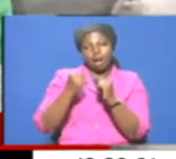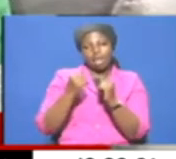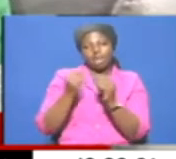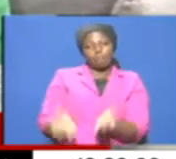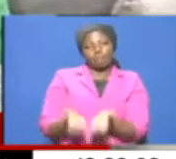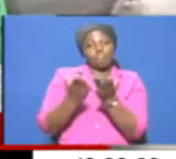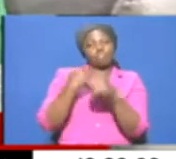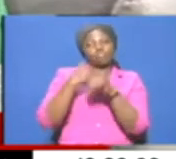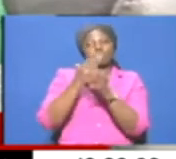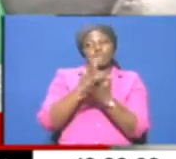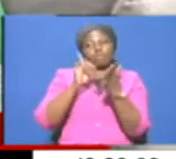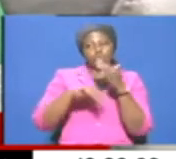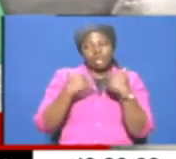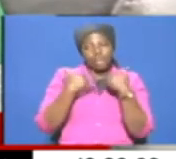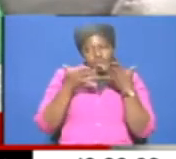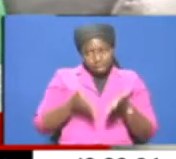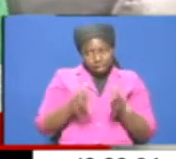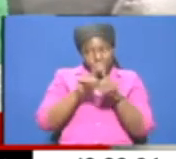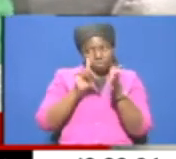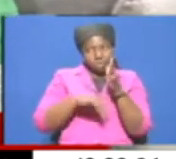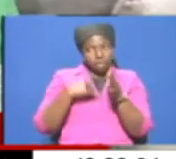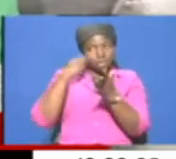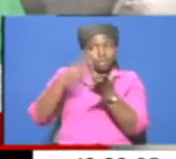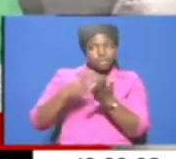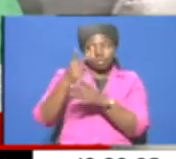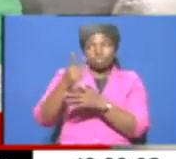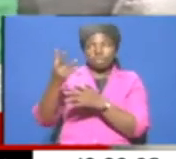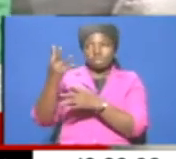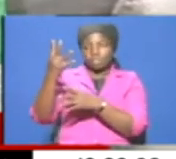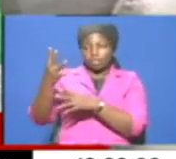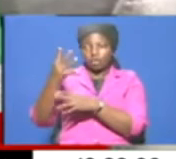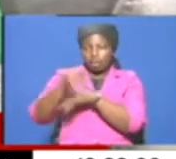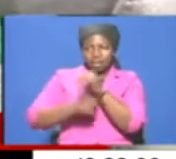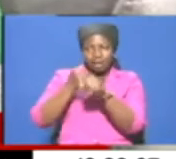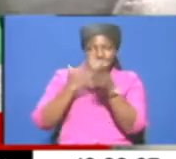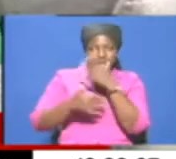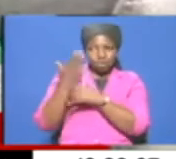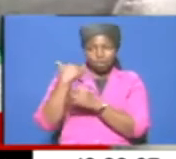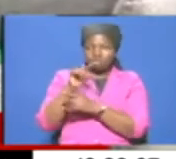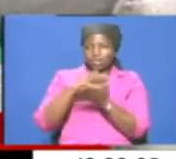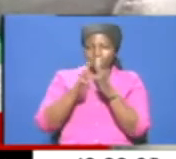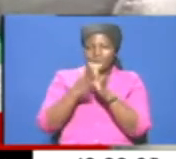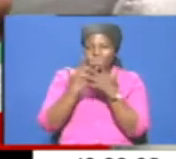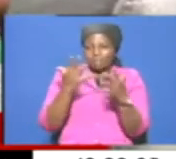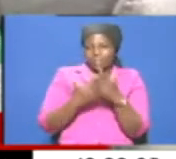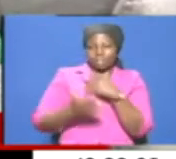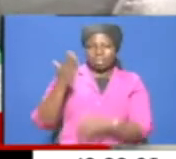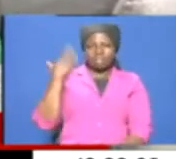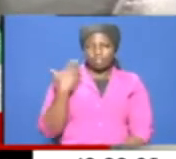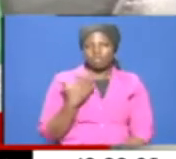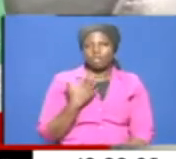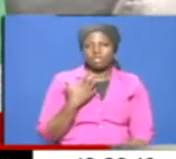naye sahi na ile tumeona kwa miaka miwili mitatu minne iliyopita even something of the past. Kwa hivyo